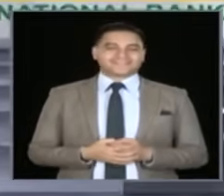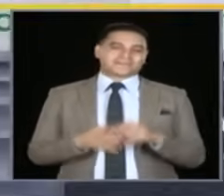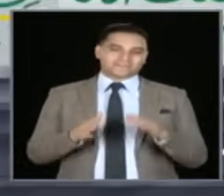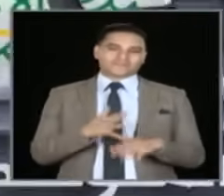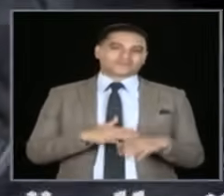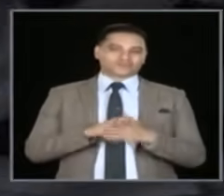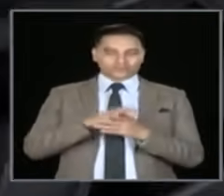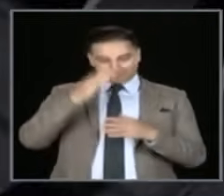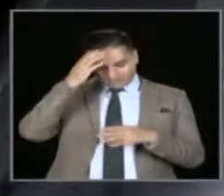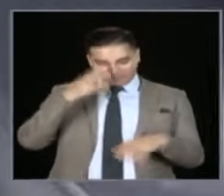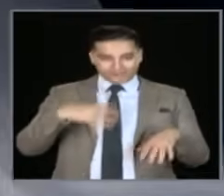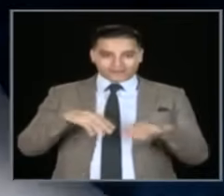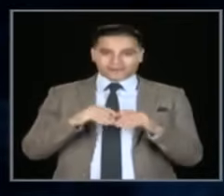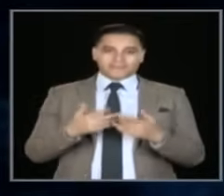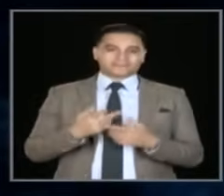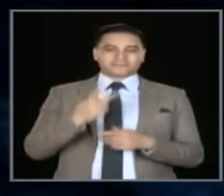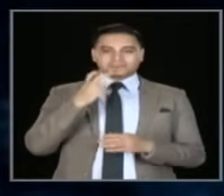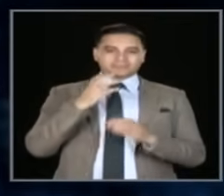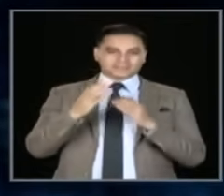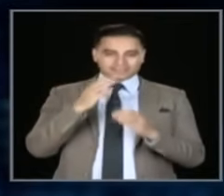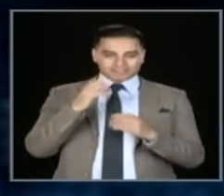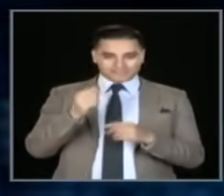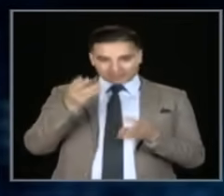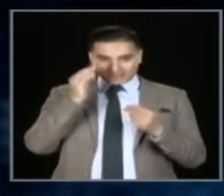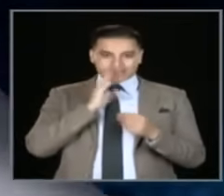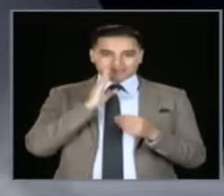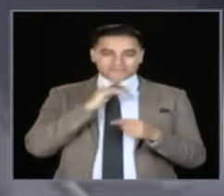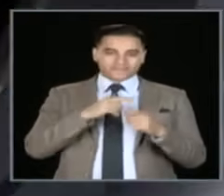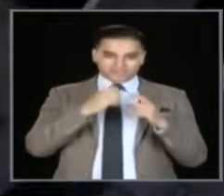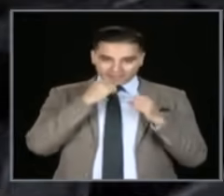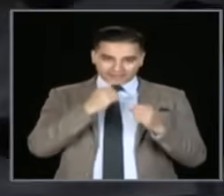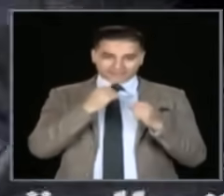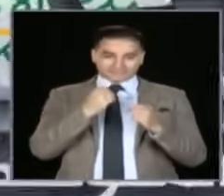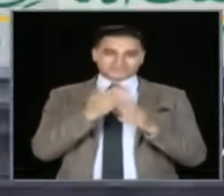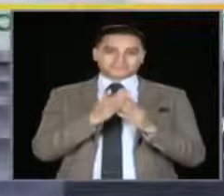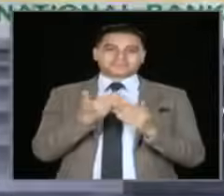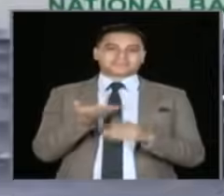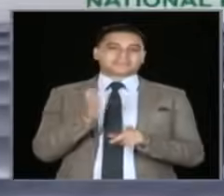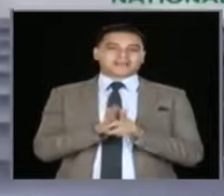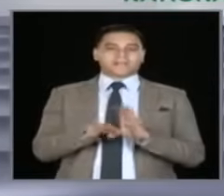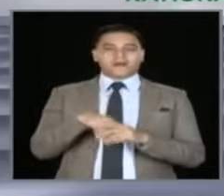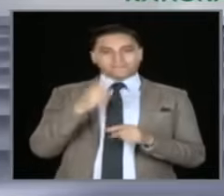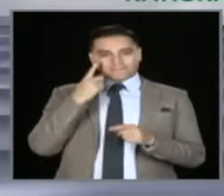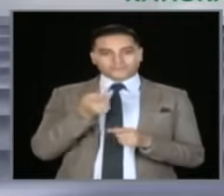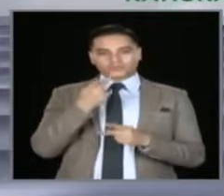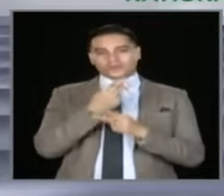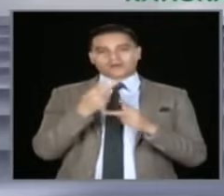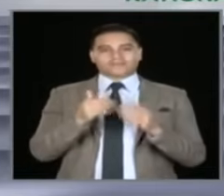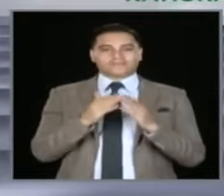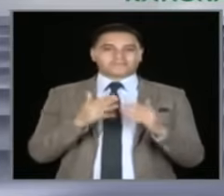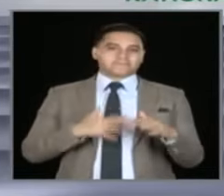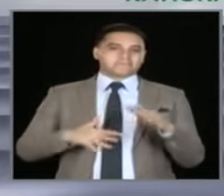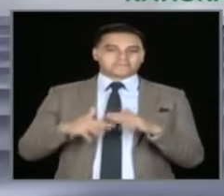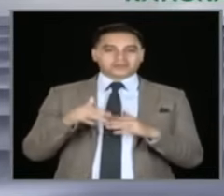يبقى أصحابنا العباقرة جمعوا 70 نقطة في فقرة العلم في خزنة البنك الأهلي المصري الدعم الأكبر للمشروعات